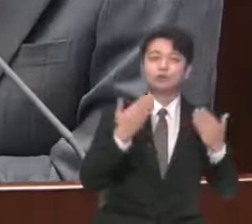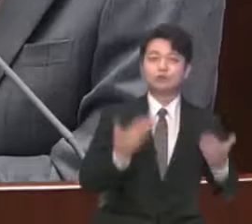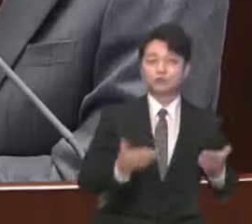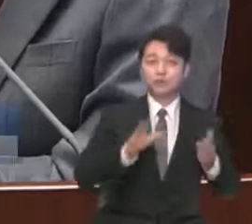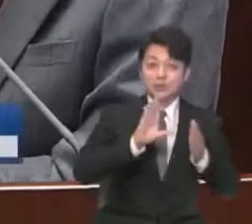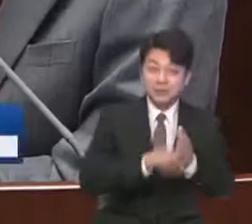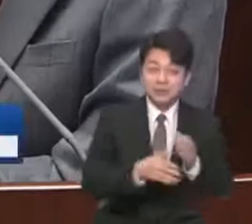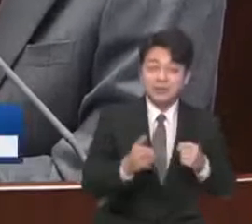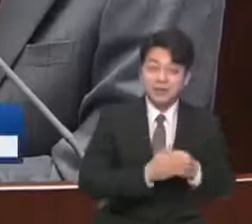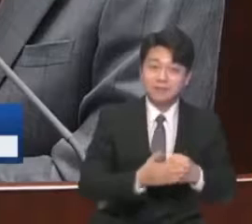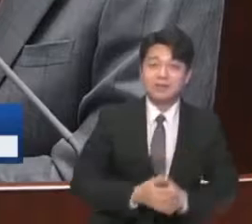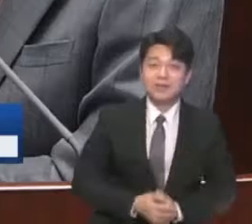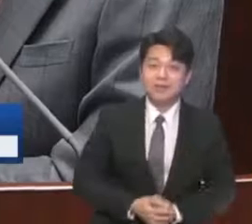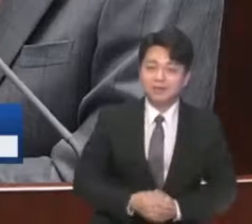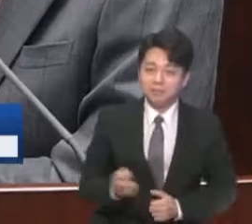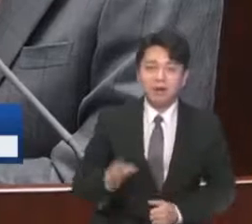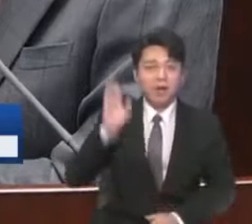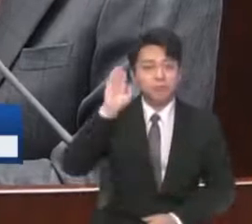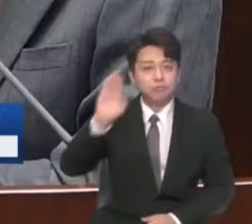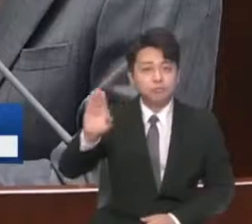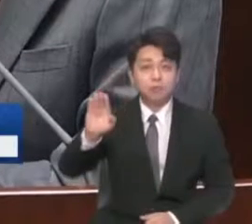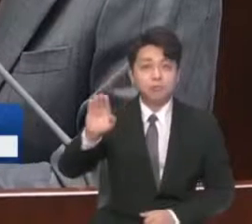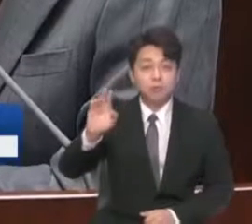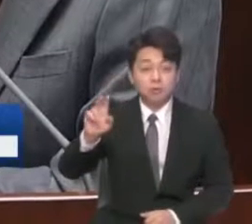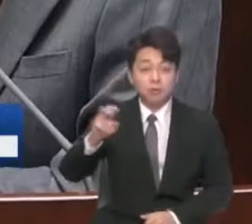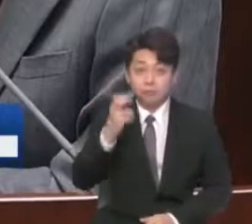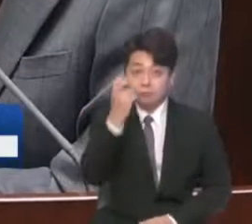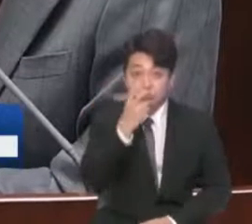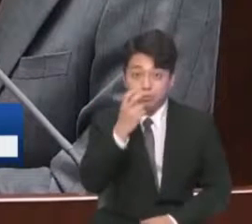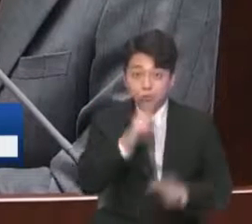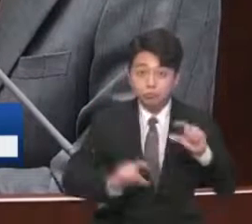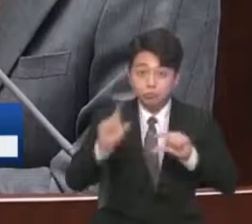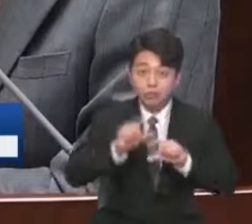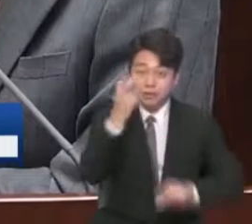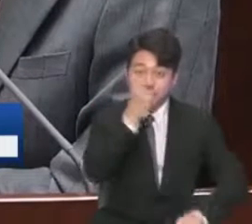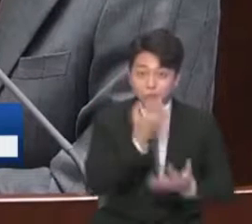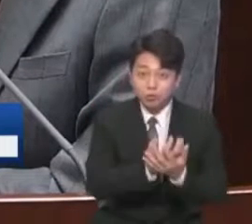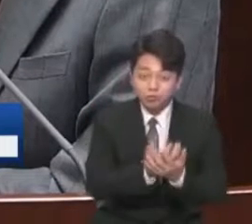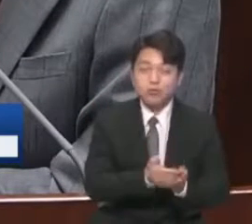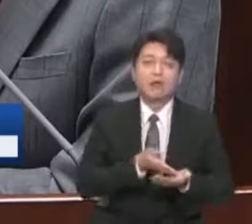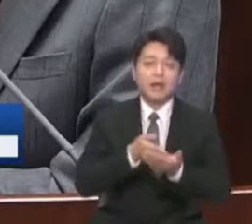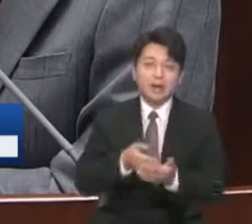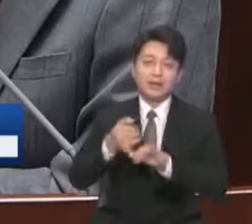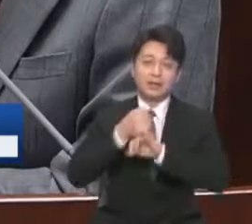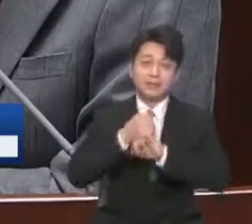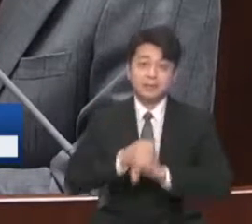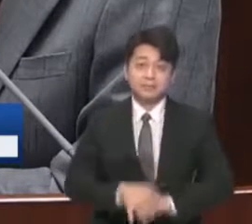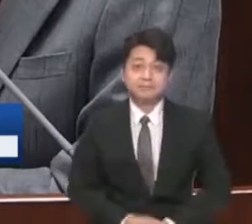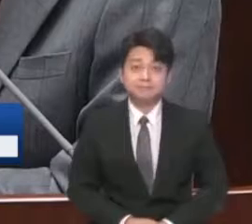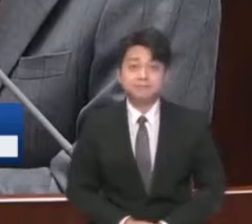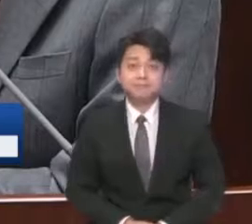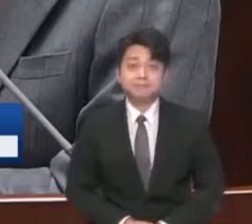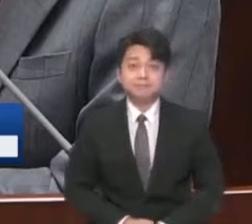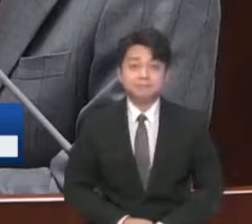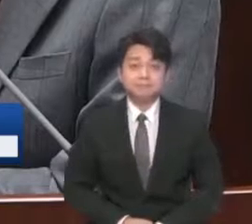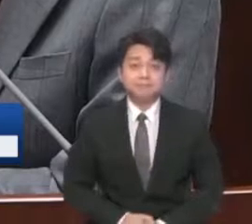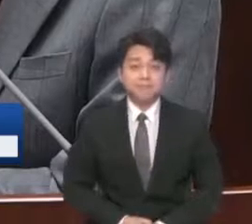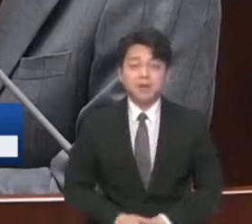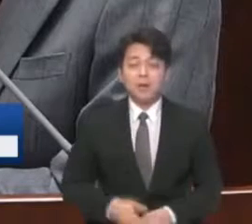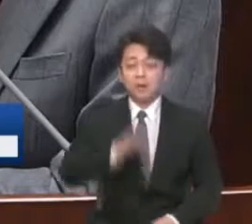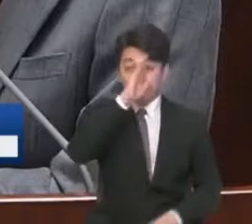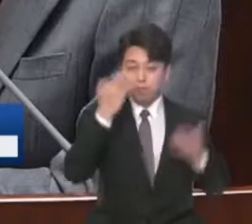중 발송하겠다고 하였으며 병가 심의 전까지 개인 휴가를 사용하고 병가 연장 승인